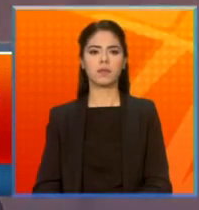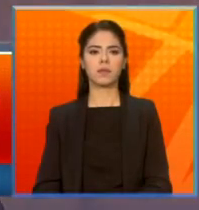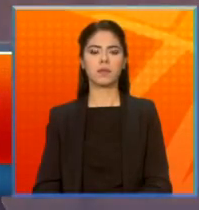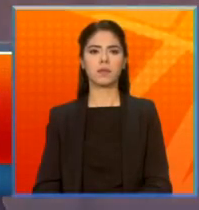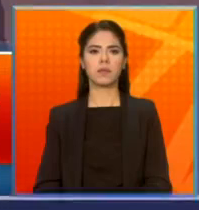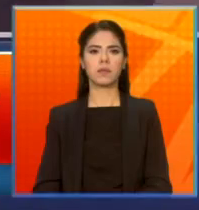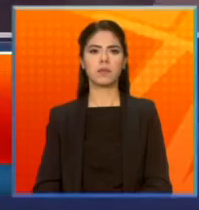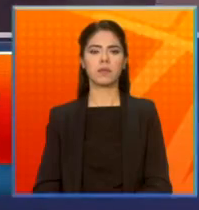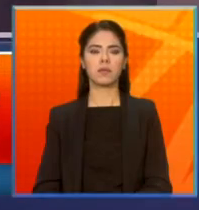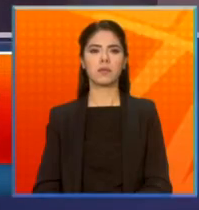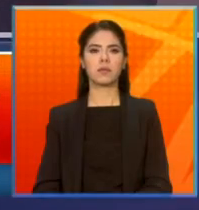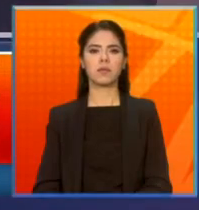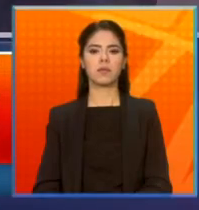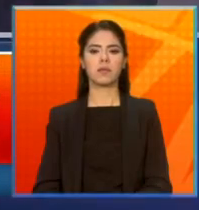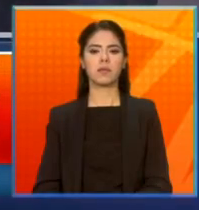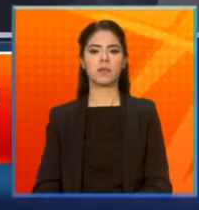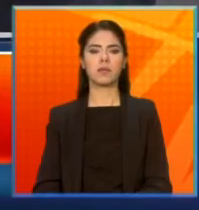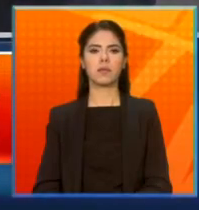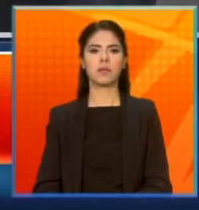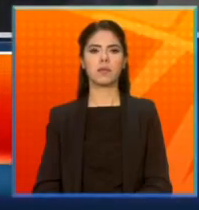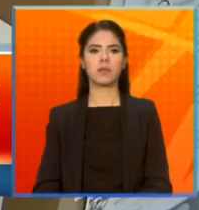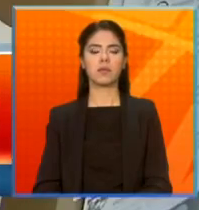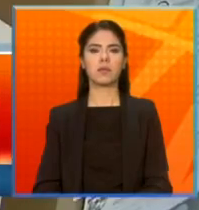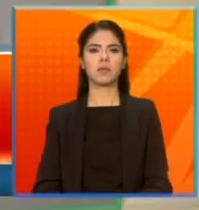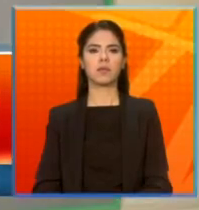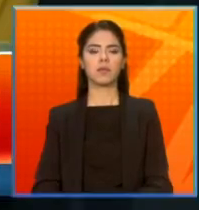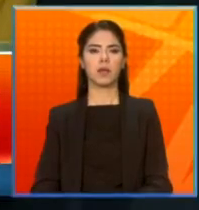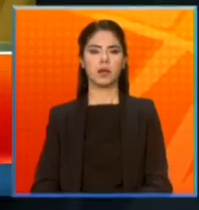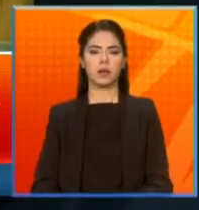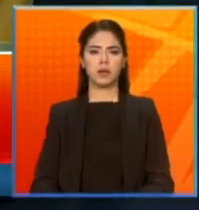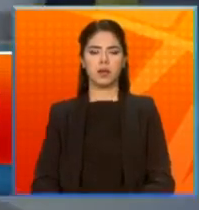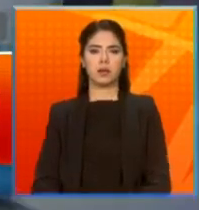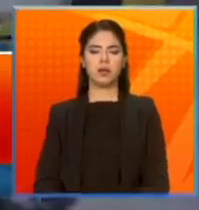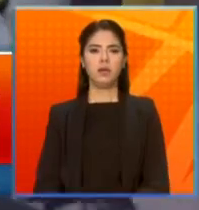Sağlık noktasındaki hassasiyeti bir kenara koyamayız.